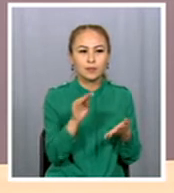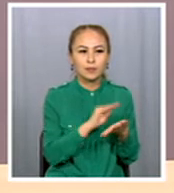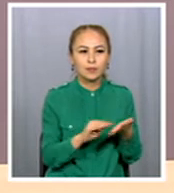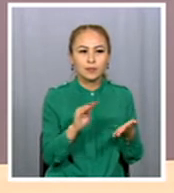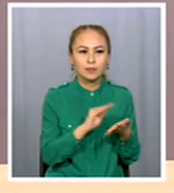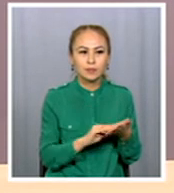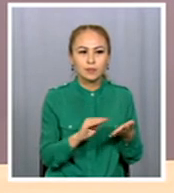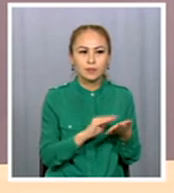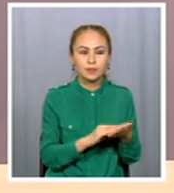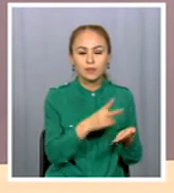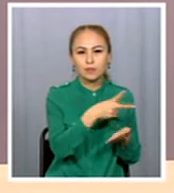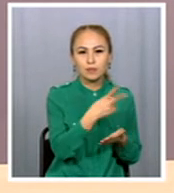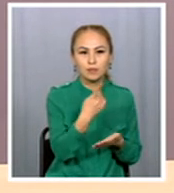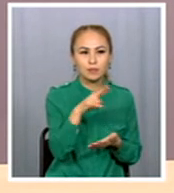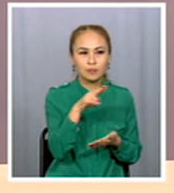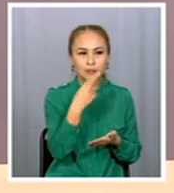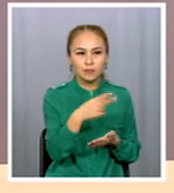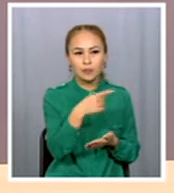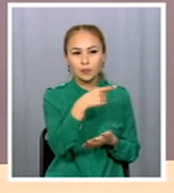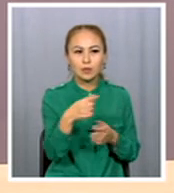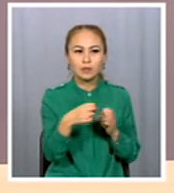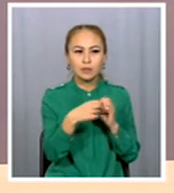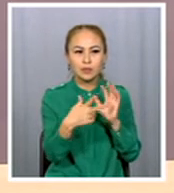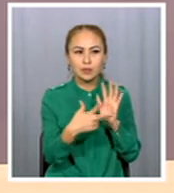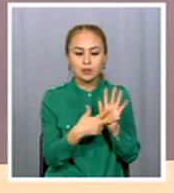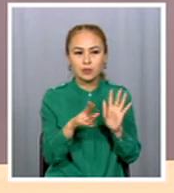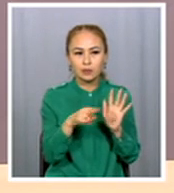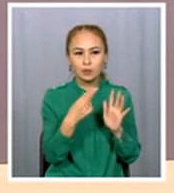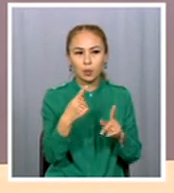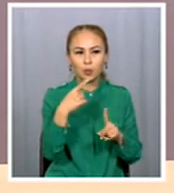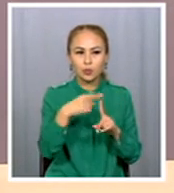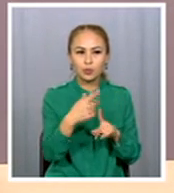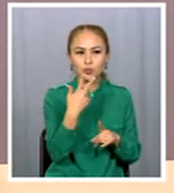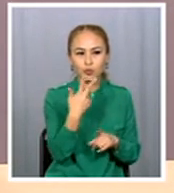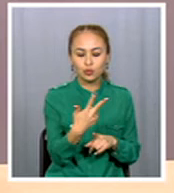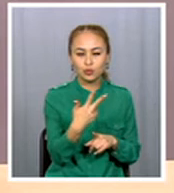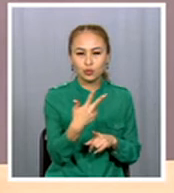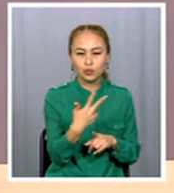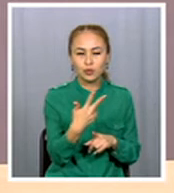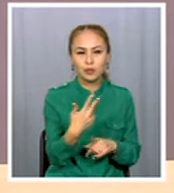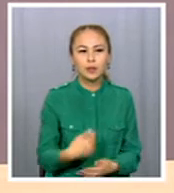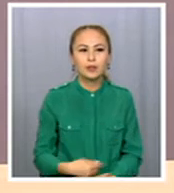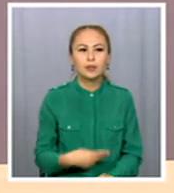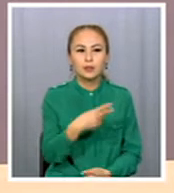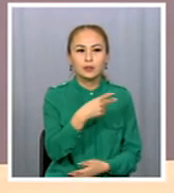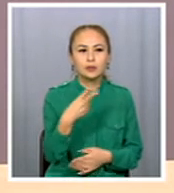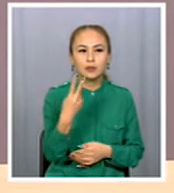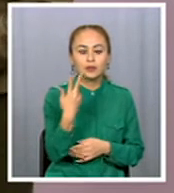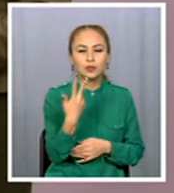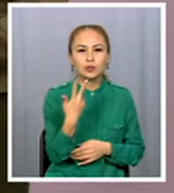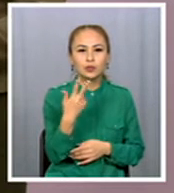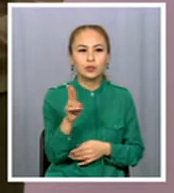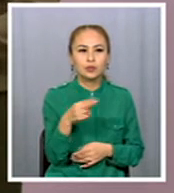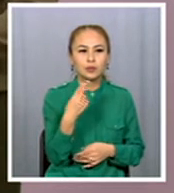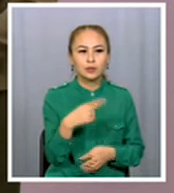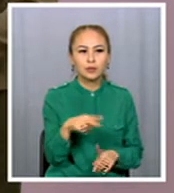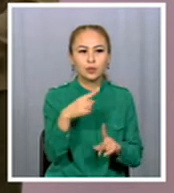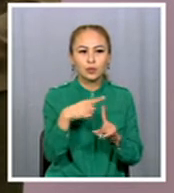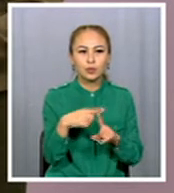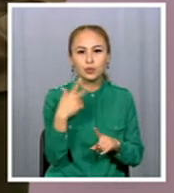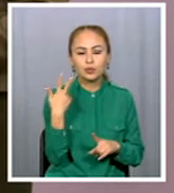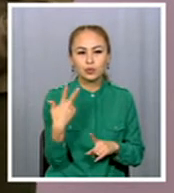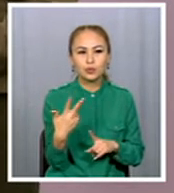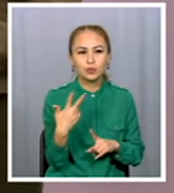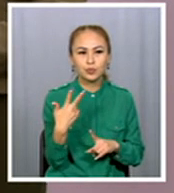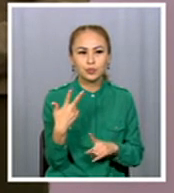аламыз. 21-дыдан 18-дінің айырмасын анықтаймыз. 3-дыға тең. Жауабы